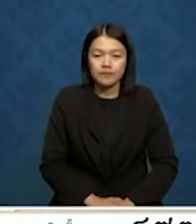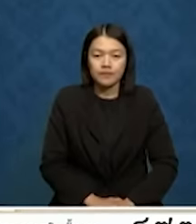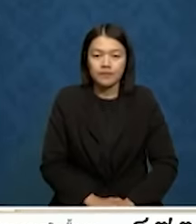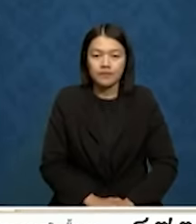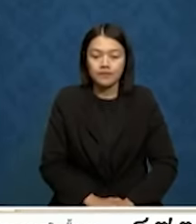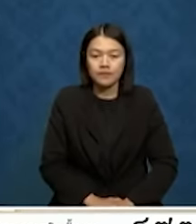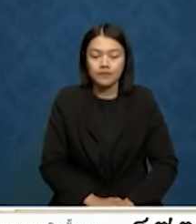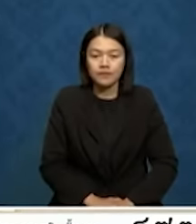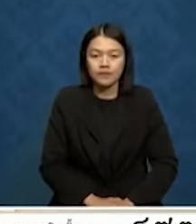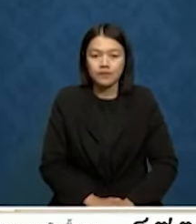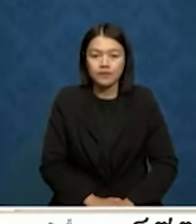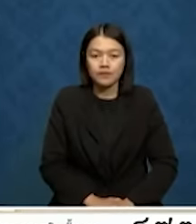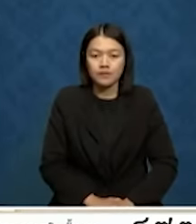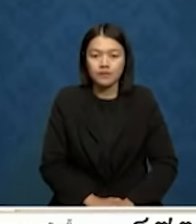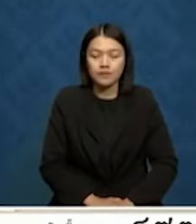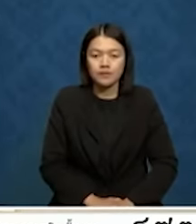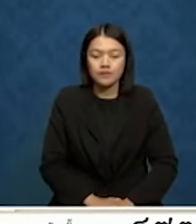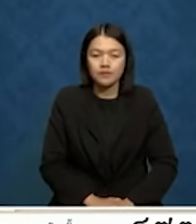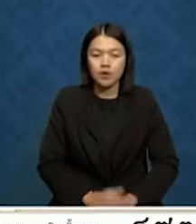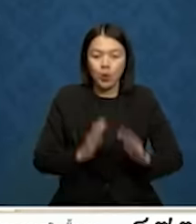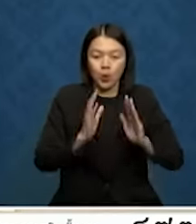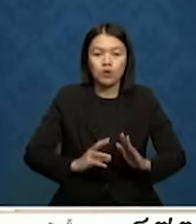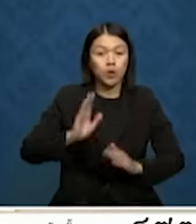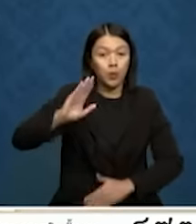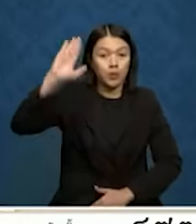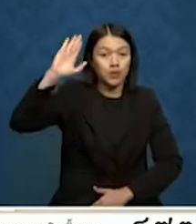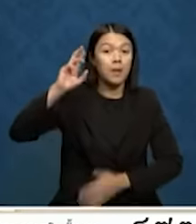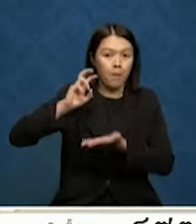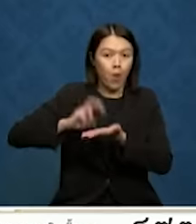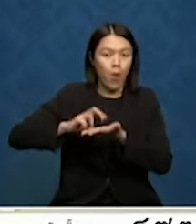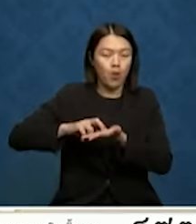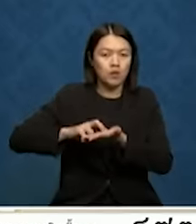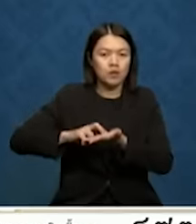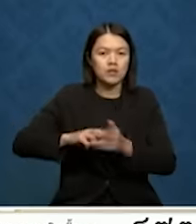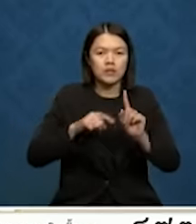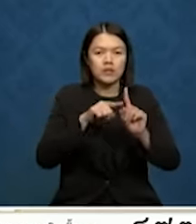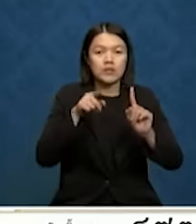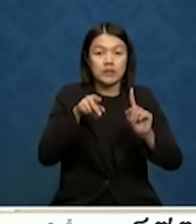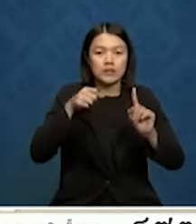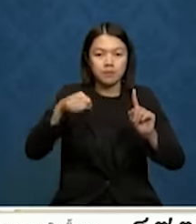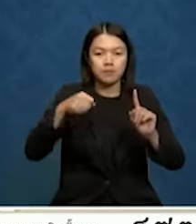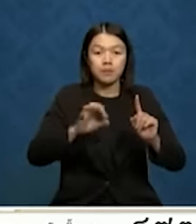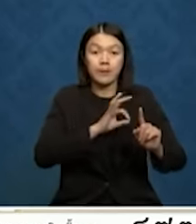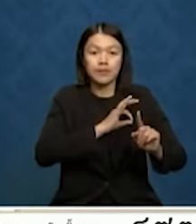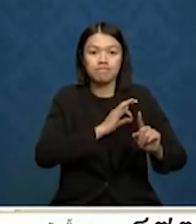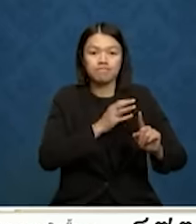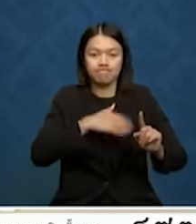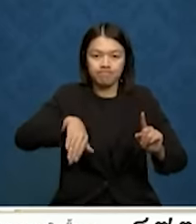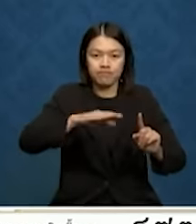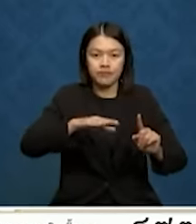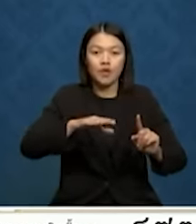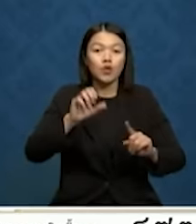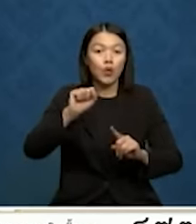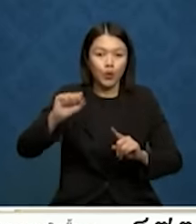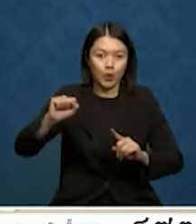และต้องมีผู้รับรอง1ใน10ของจำนวนสมาชิกสภ